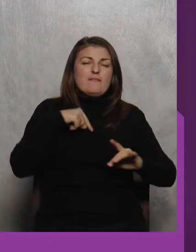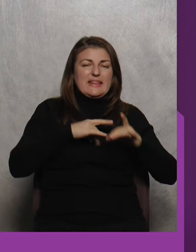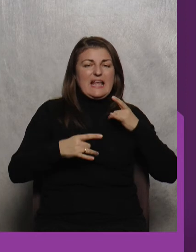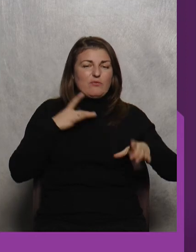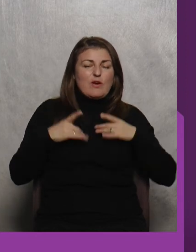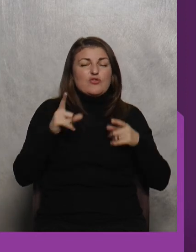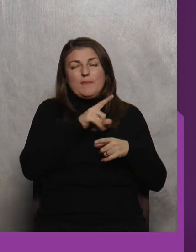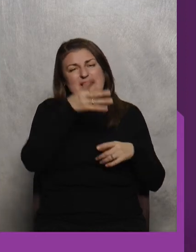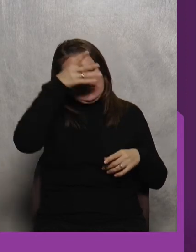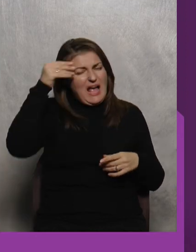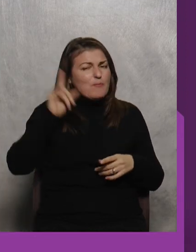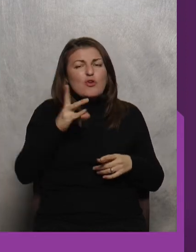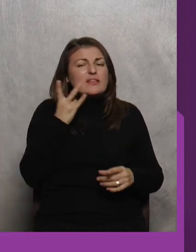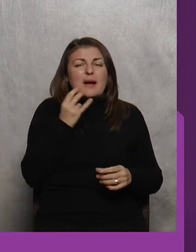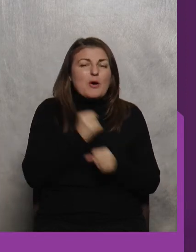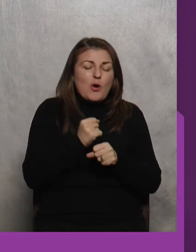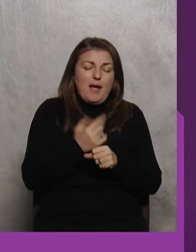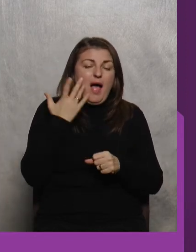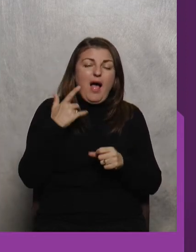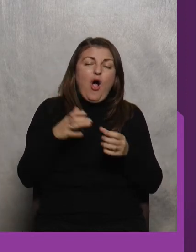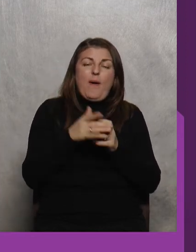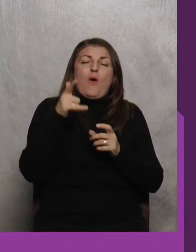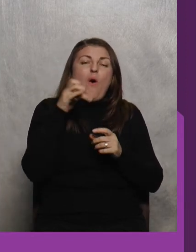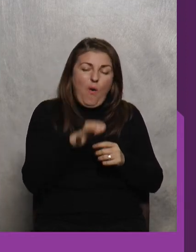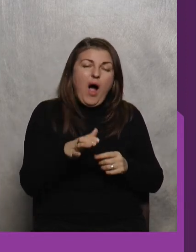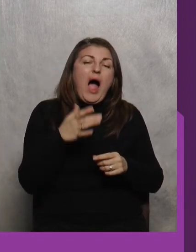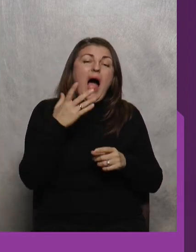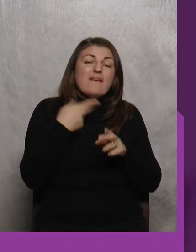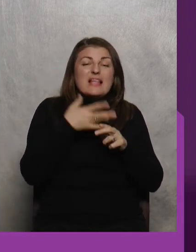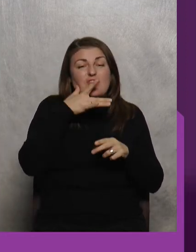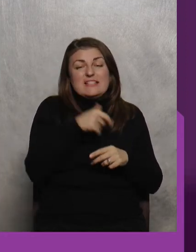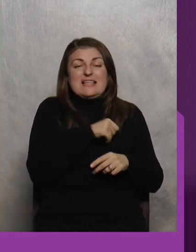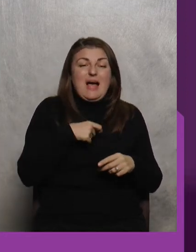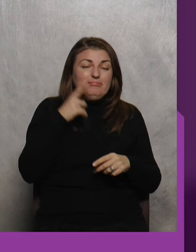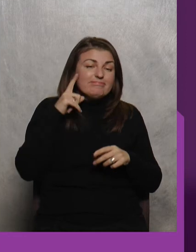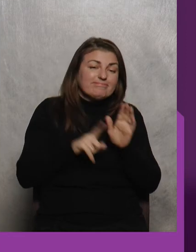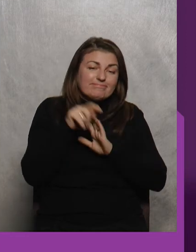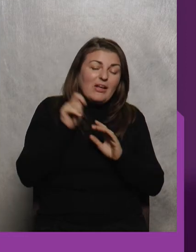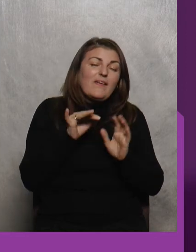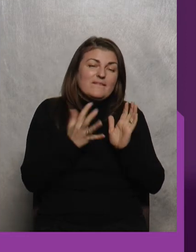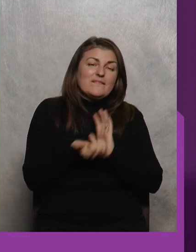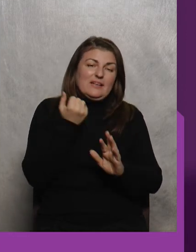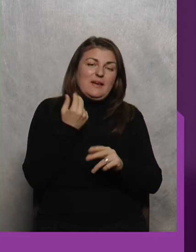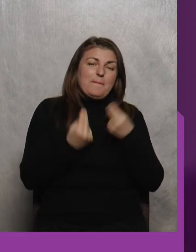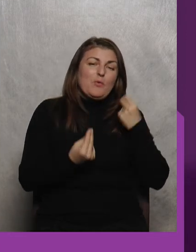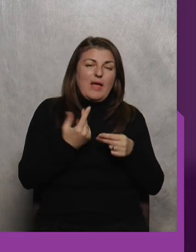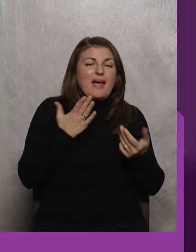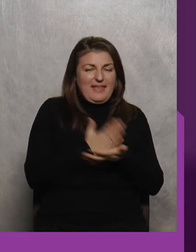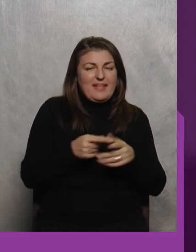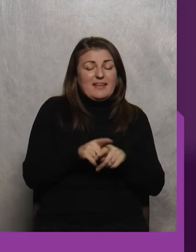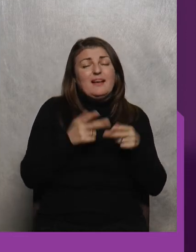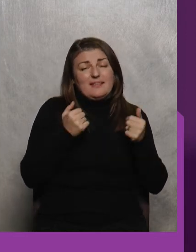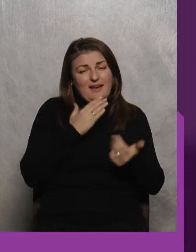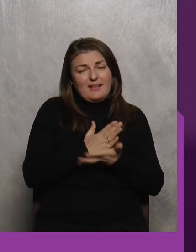нервувати, щоб забув, що треба робити після команди гол. А в цей час сам стартанув і виграв. Поєдину. Тобто є таке?